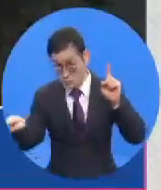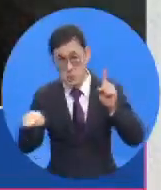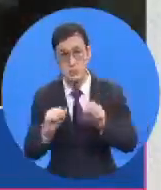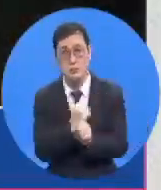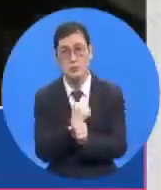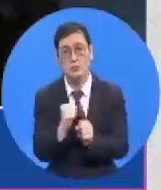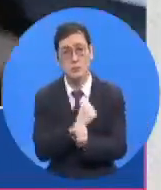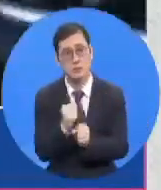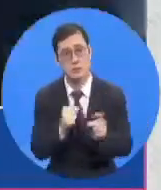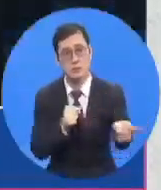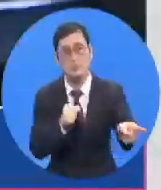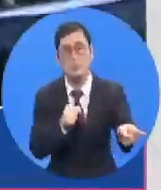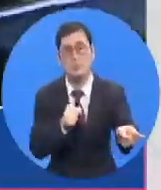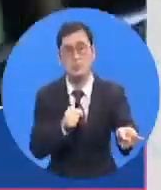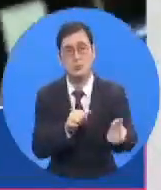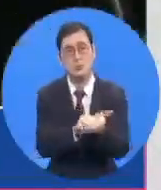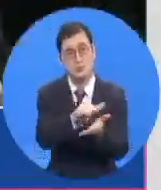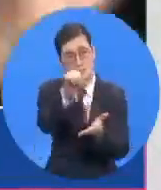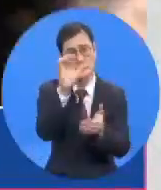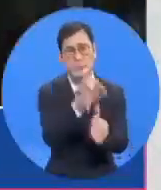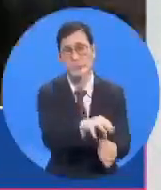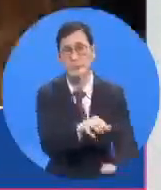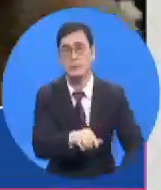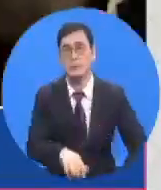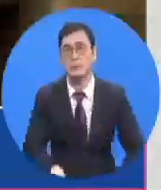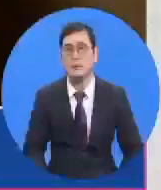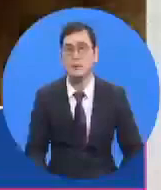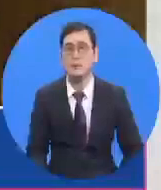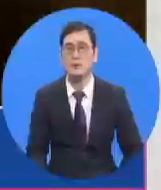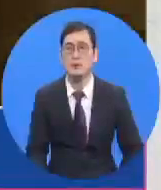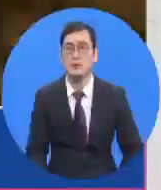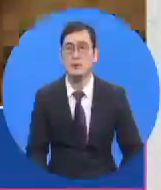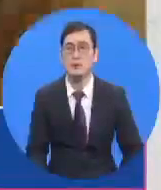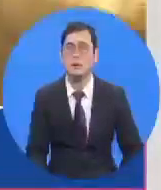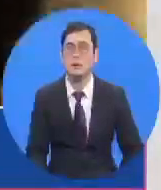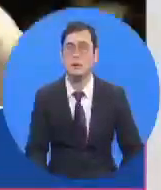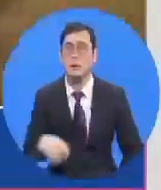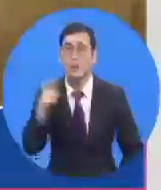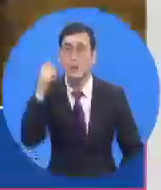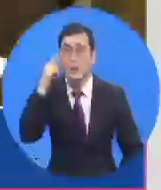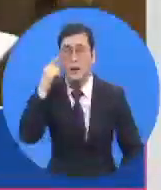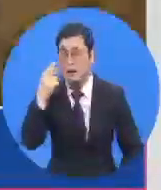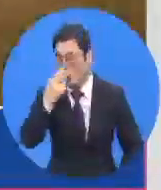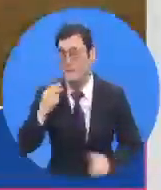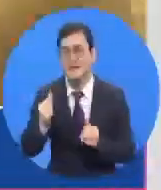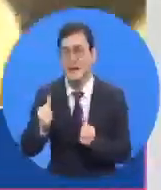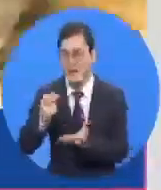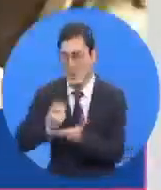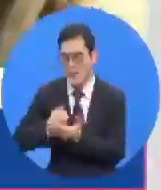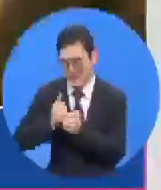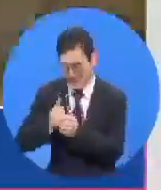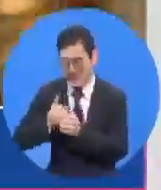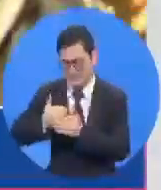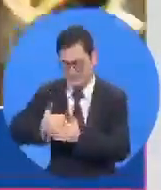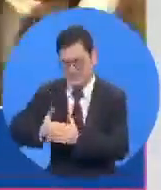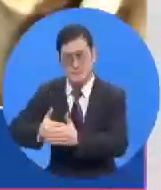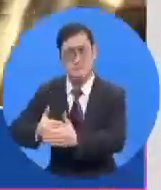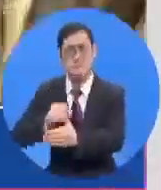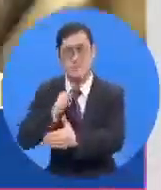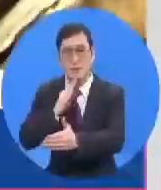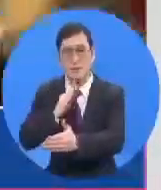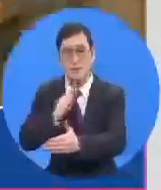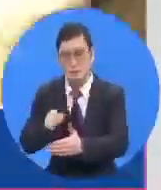때도 그 분명히 법을 알고 있는 검사가 이렇게 왔다 갔다 오락가락 다음에